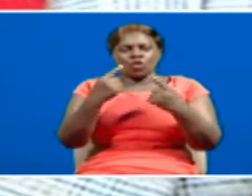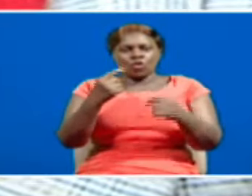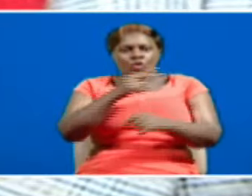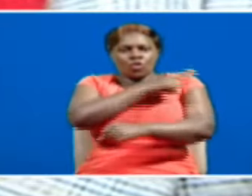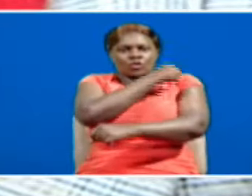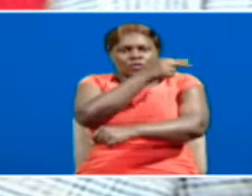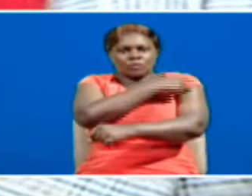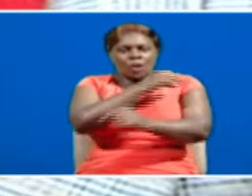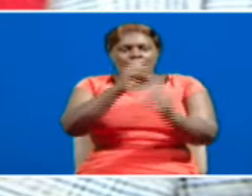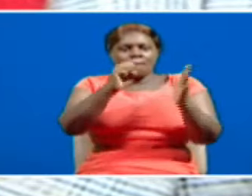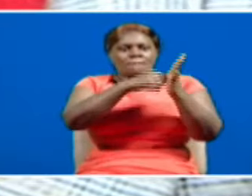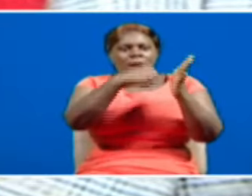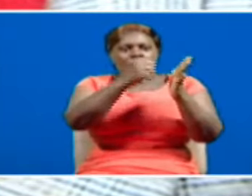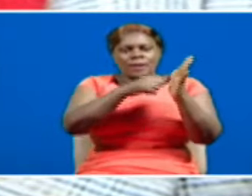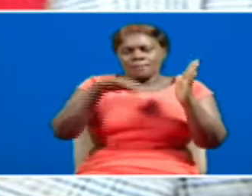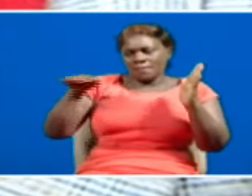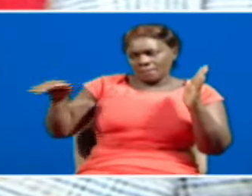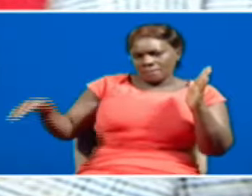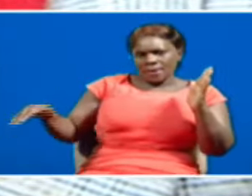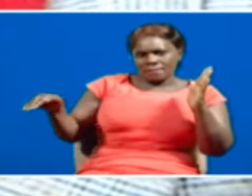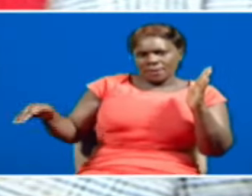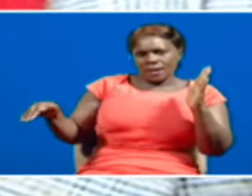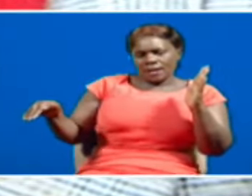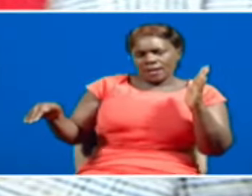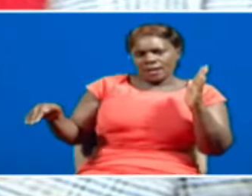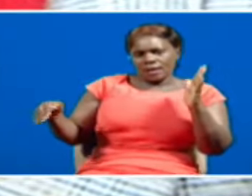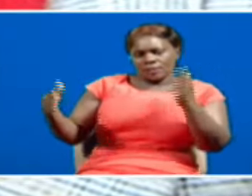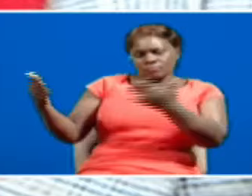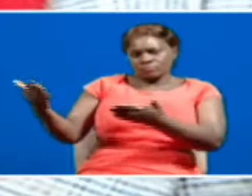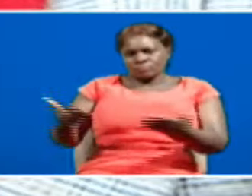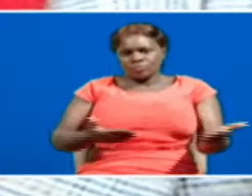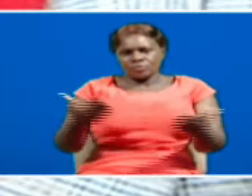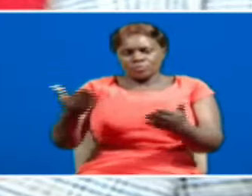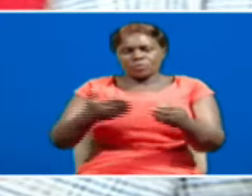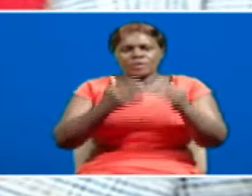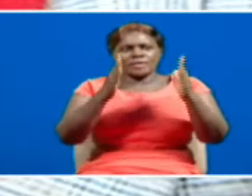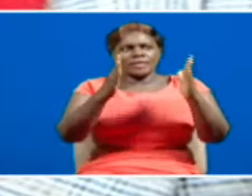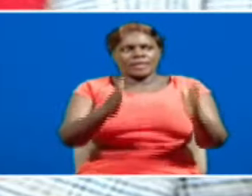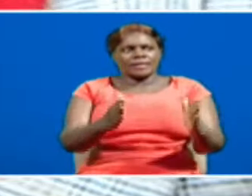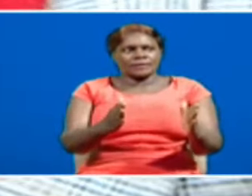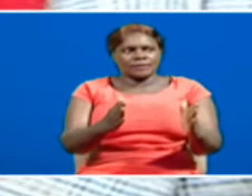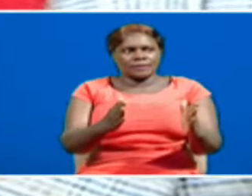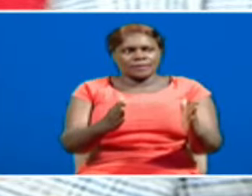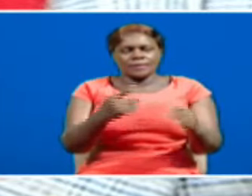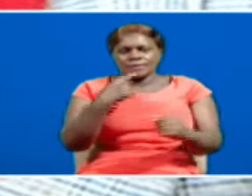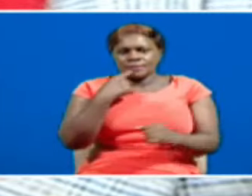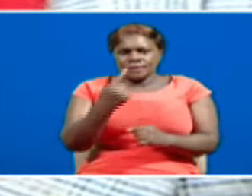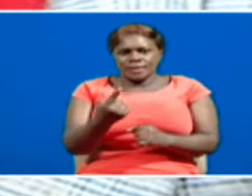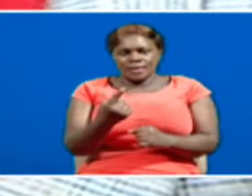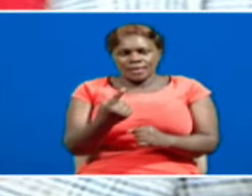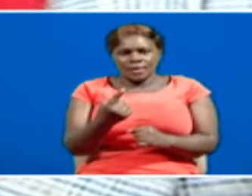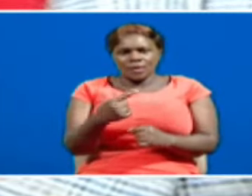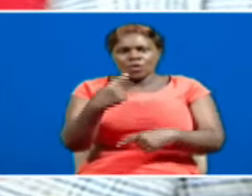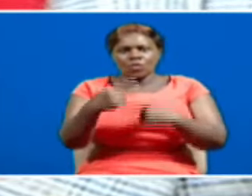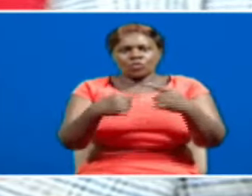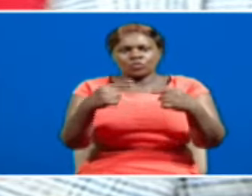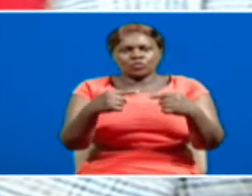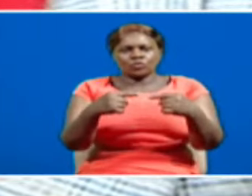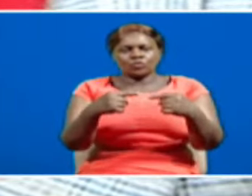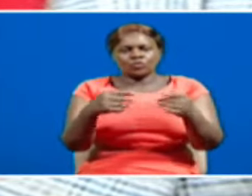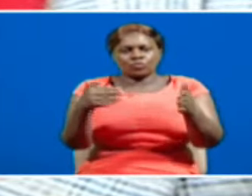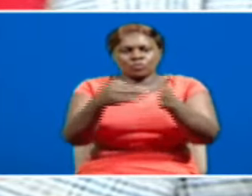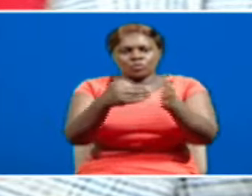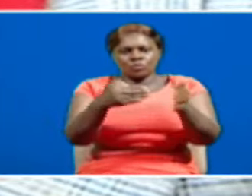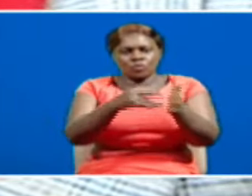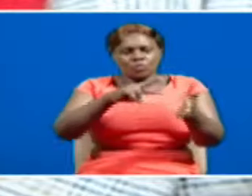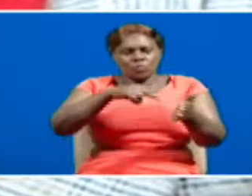ya rufaa ya Makueni mapema hii leo ambapo amewafokea baadhi ya viongozi kwa kile amesema ni kuendelea kupiga breki